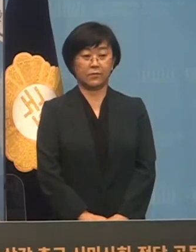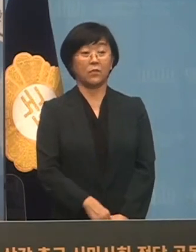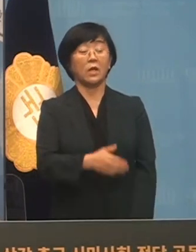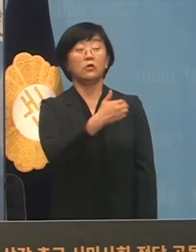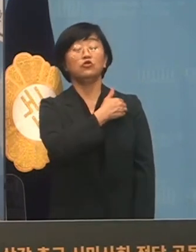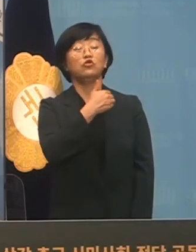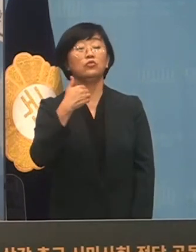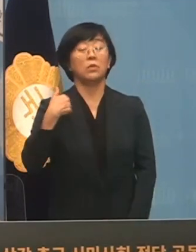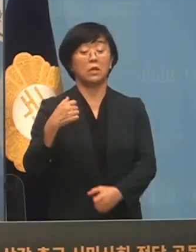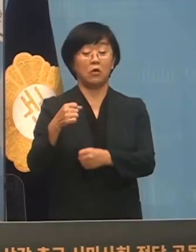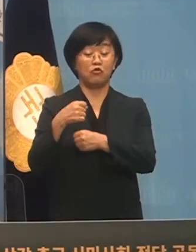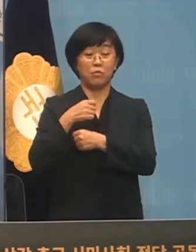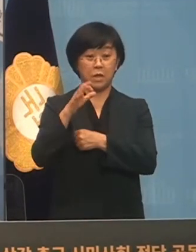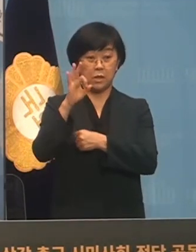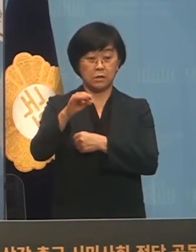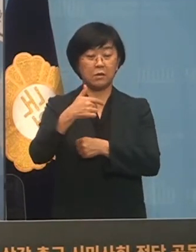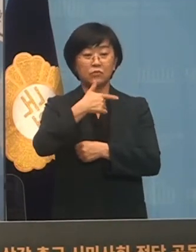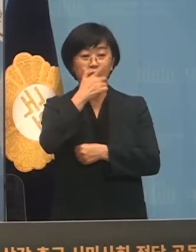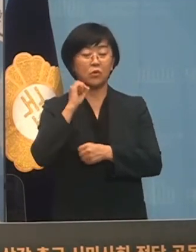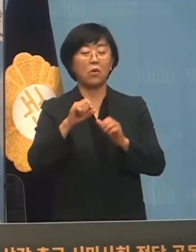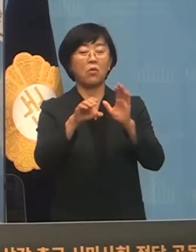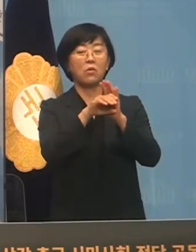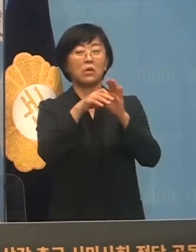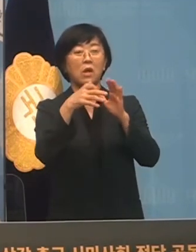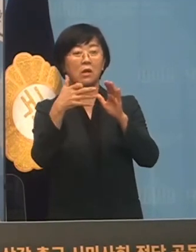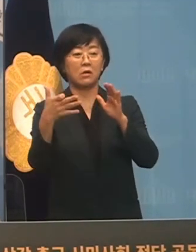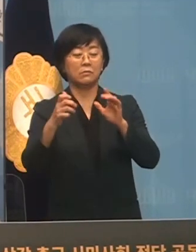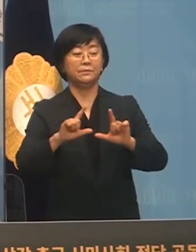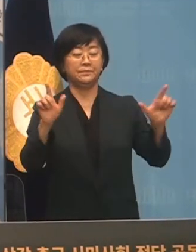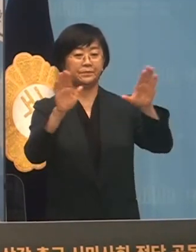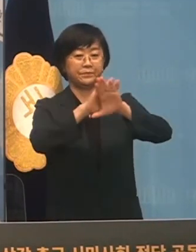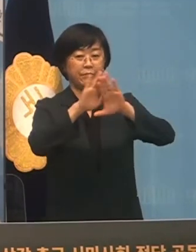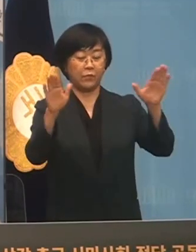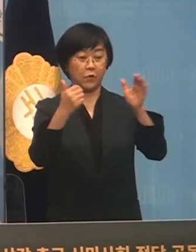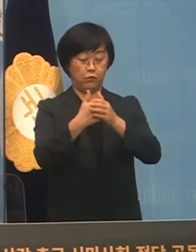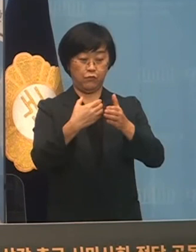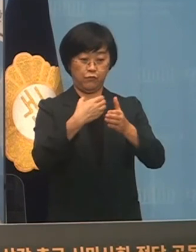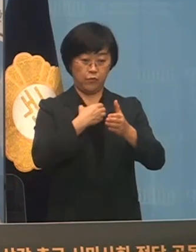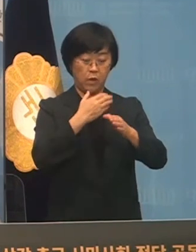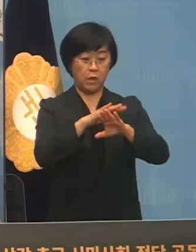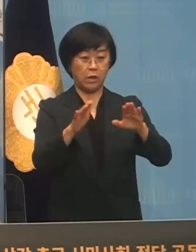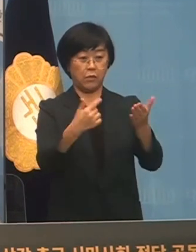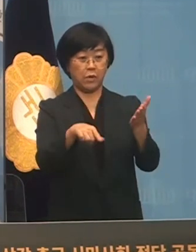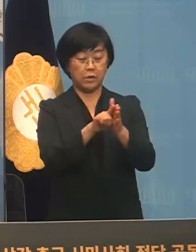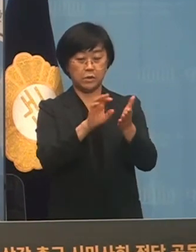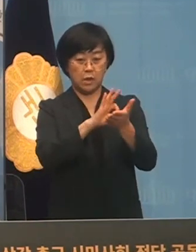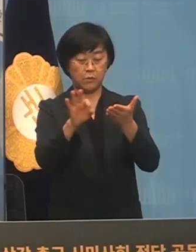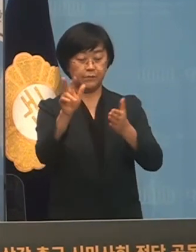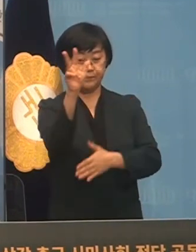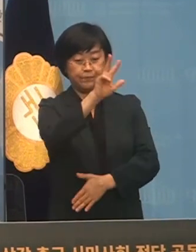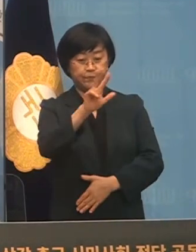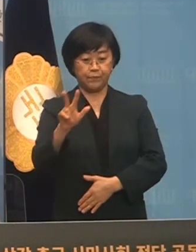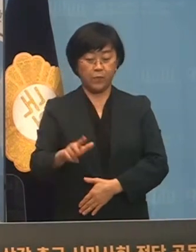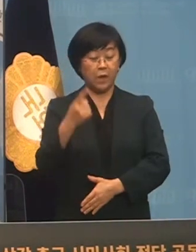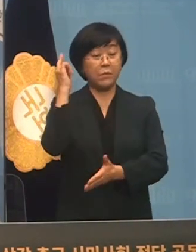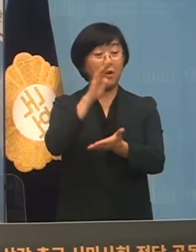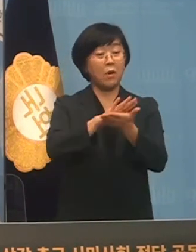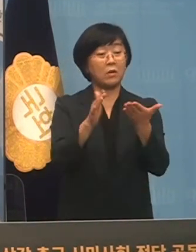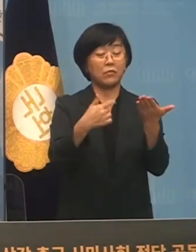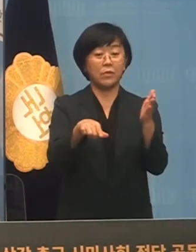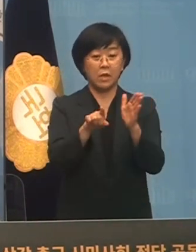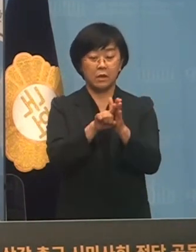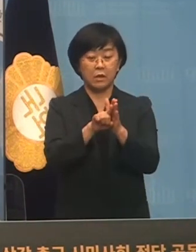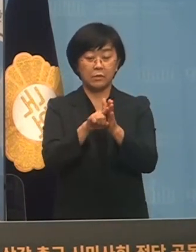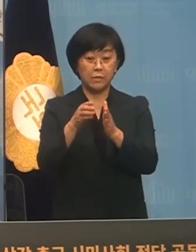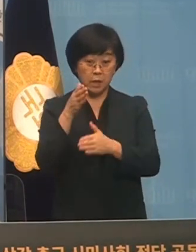충분한 국방예산 수료 부족한 코로나19와 비무위기 대응에 써야 한반도 평화를 지향한다는 문재인